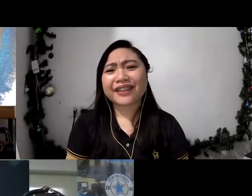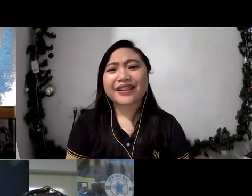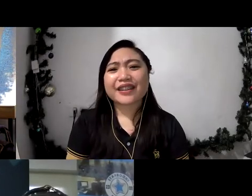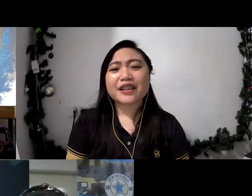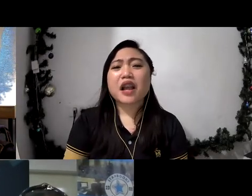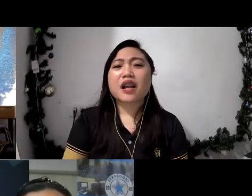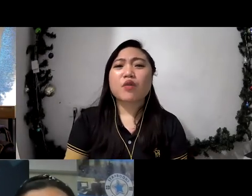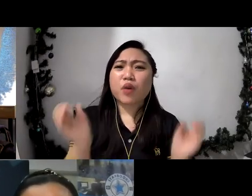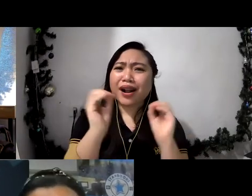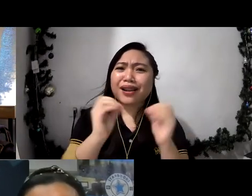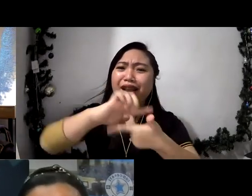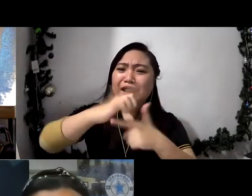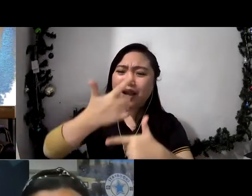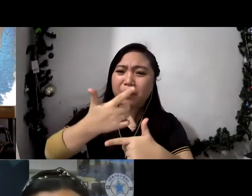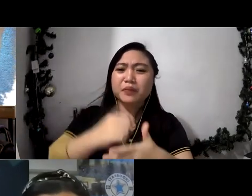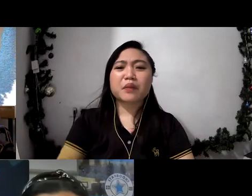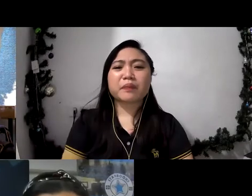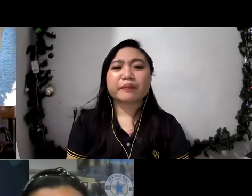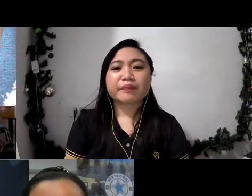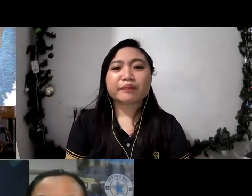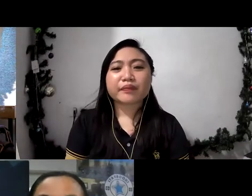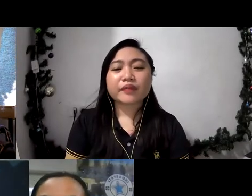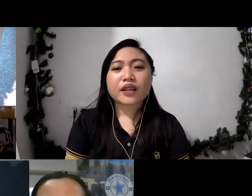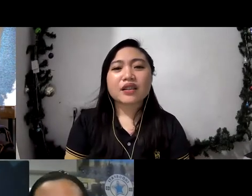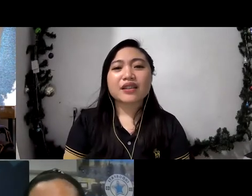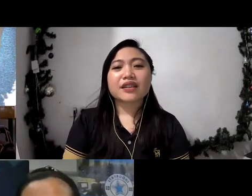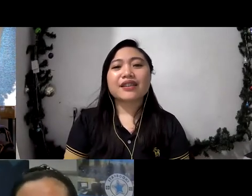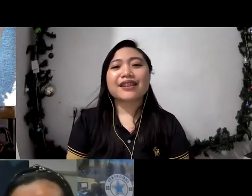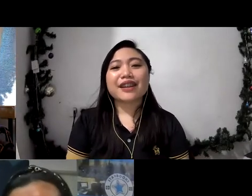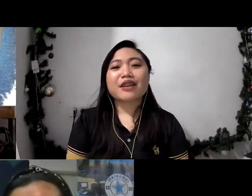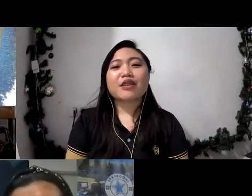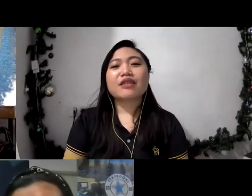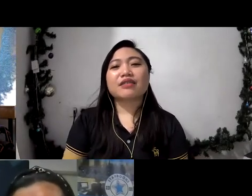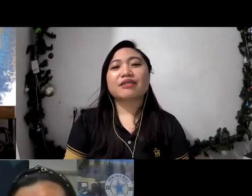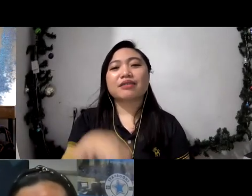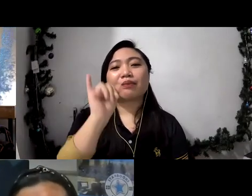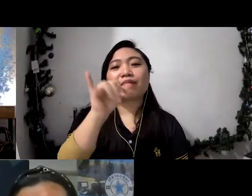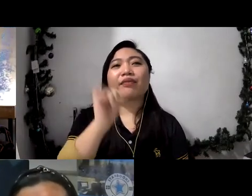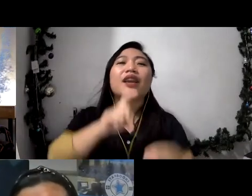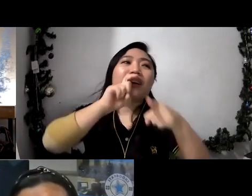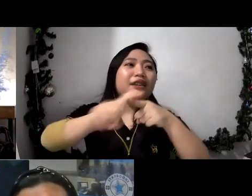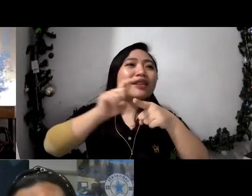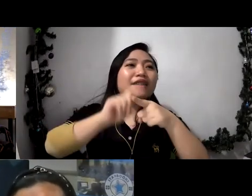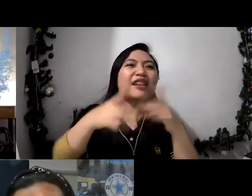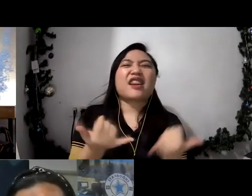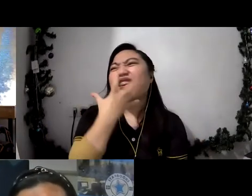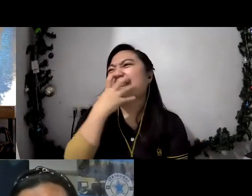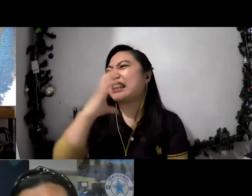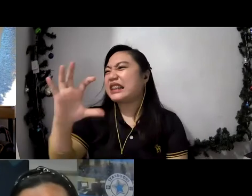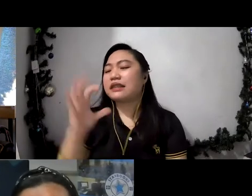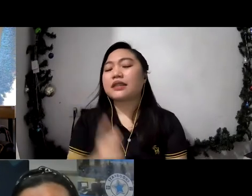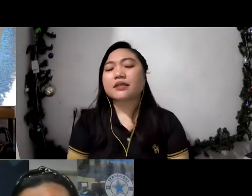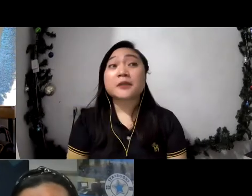sariling laptop, ano. So again, magagamit niyo 'yung laptop niyo, yung wear and tear plus yung kuryente, no, lalo na nung mainit. Alaka,